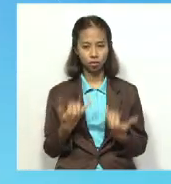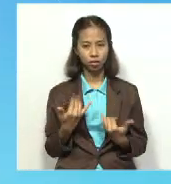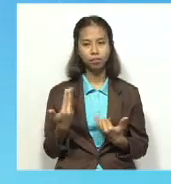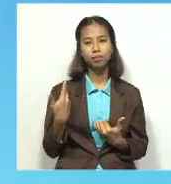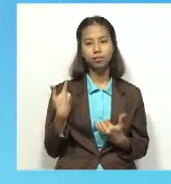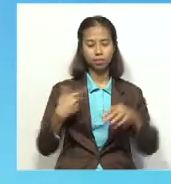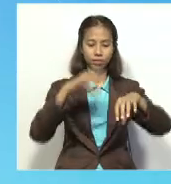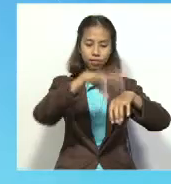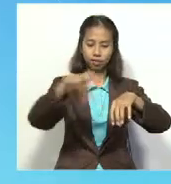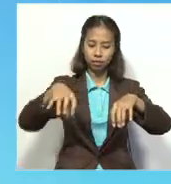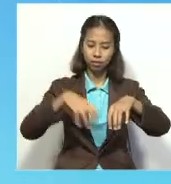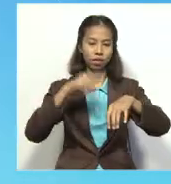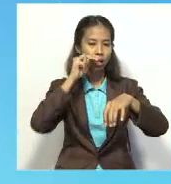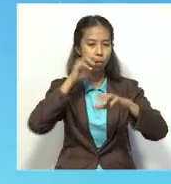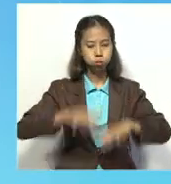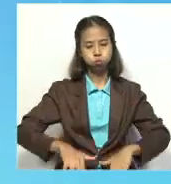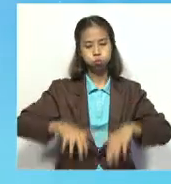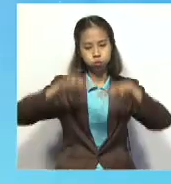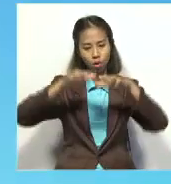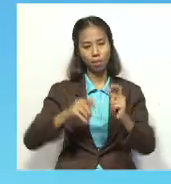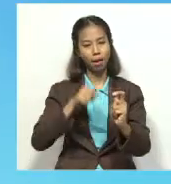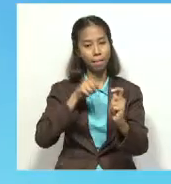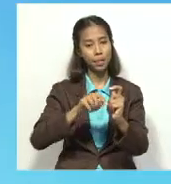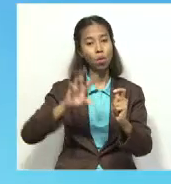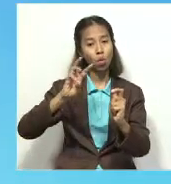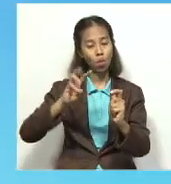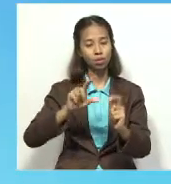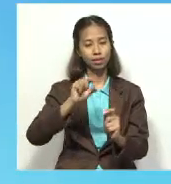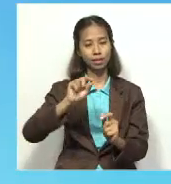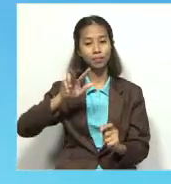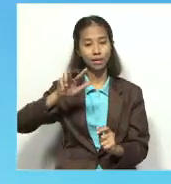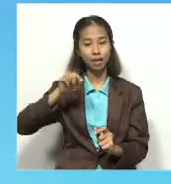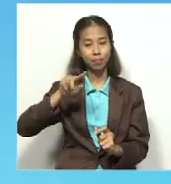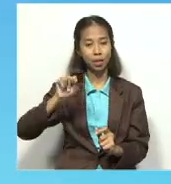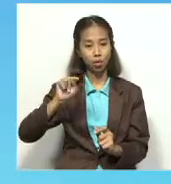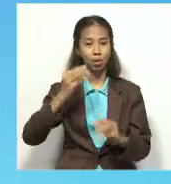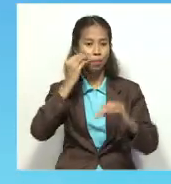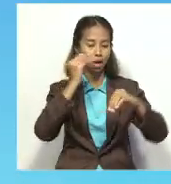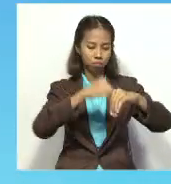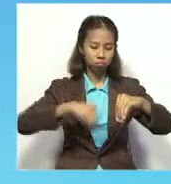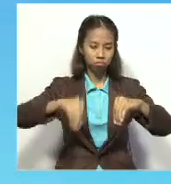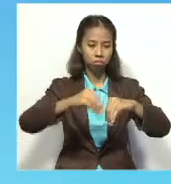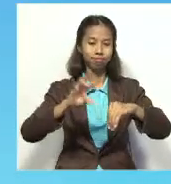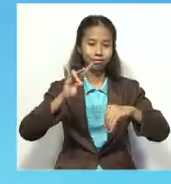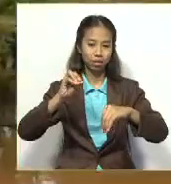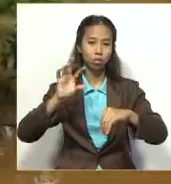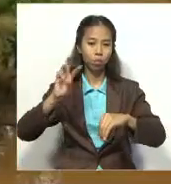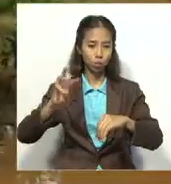พื้นที่ที่ถูกน้ำท่วมแล้ว6อำเภอ23ตำบลรวมทั้งหมด76หมู่บ้านด้วยกันค่ะ